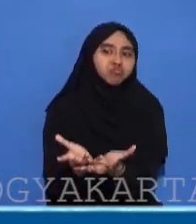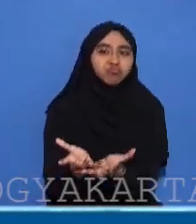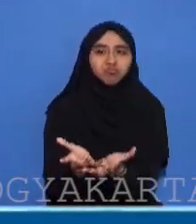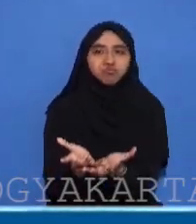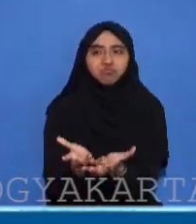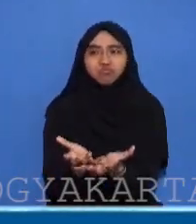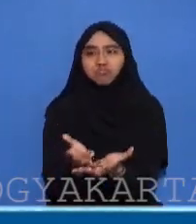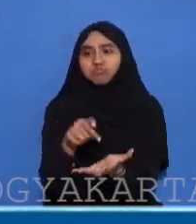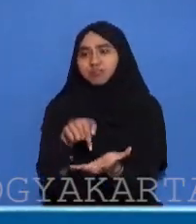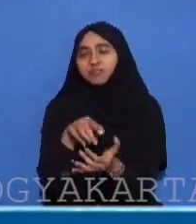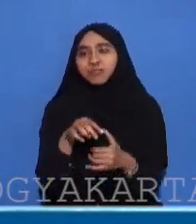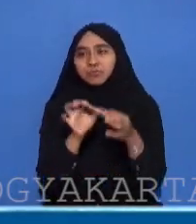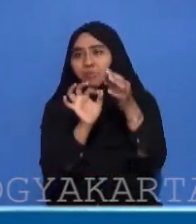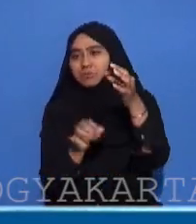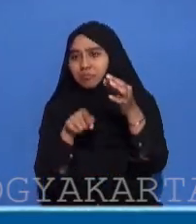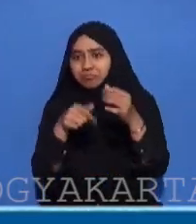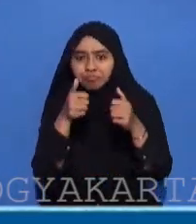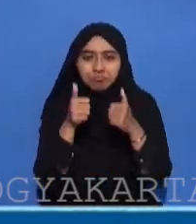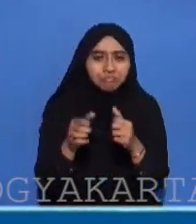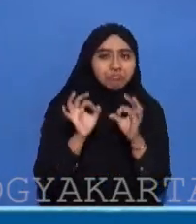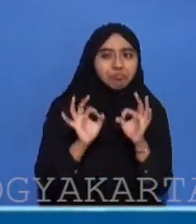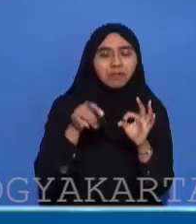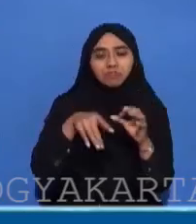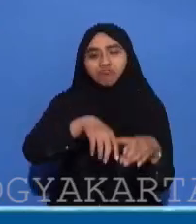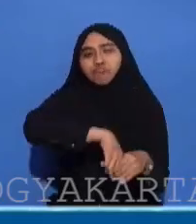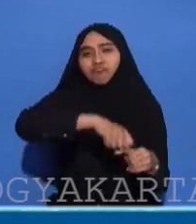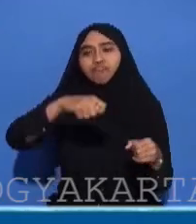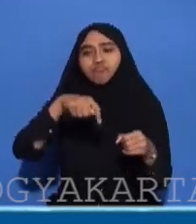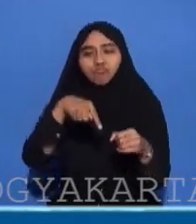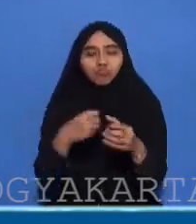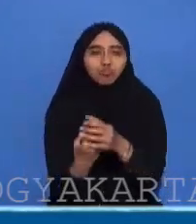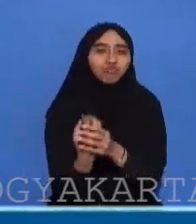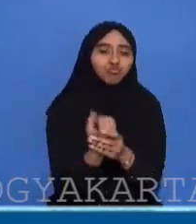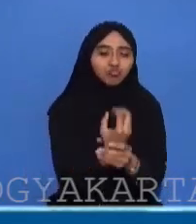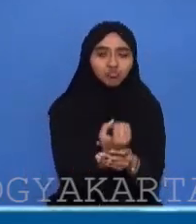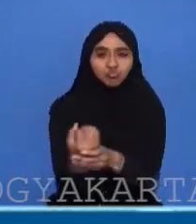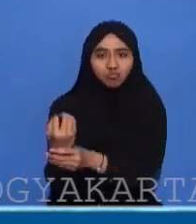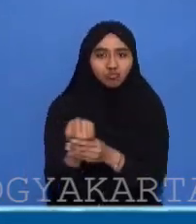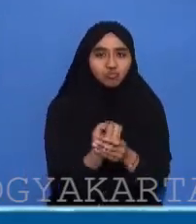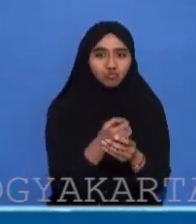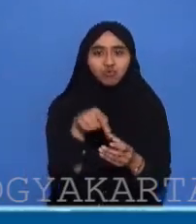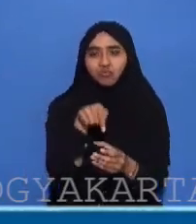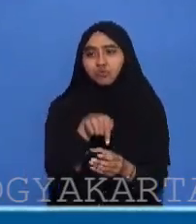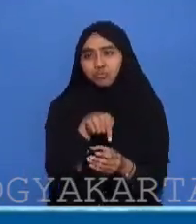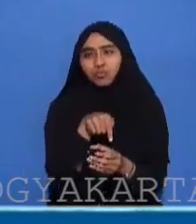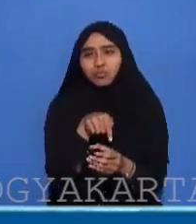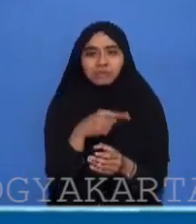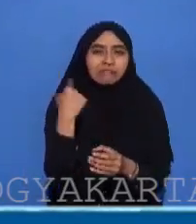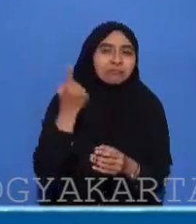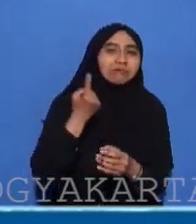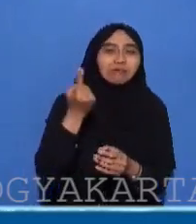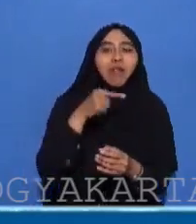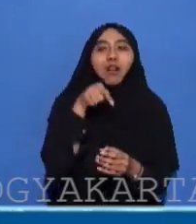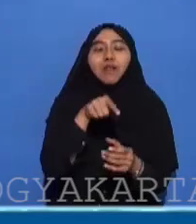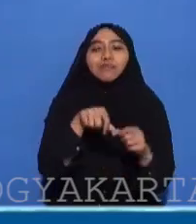panen, padatanipun badhe tuwuh tunas ingkang enggal. Saengga anggenipun panen saged katindakaken makaping-kaping.